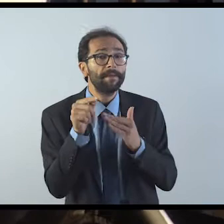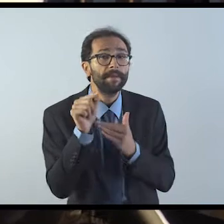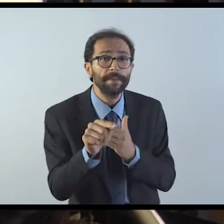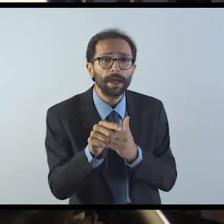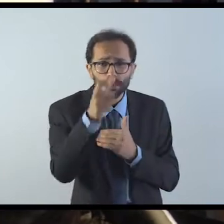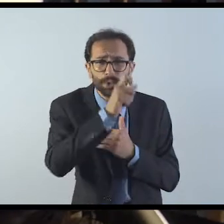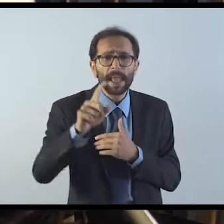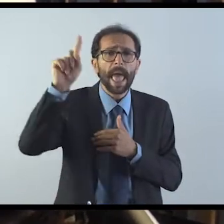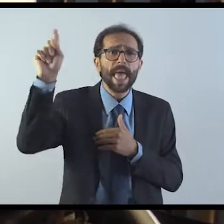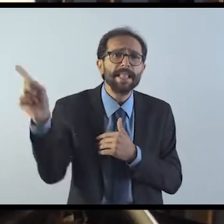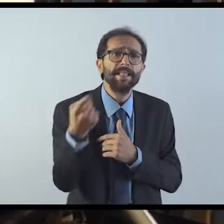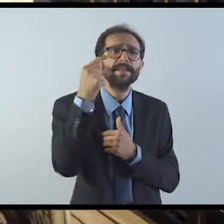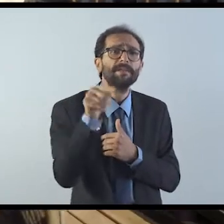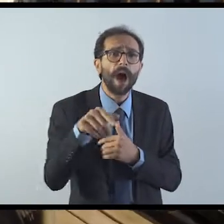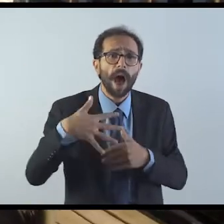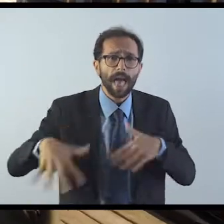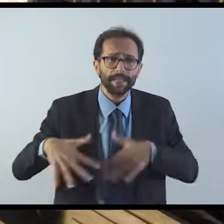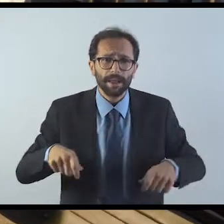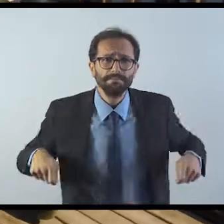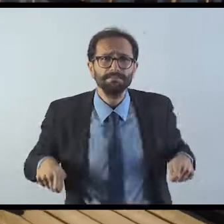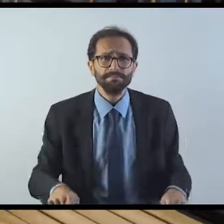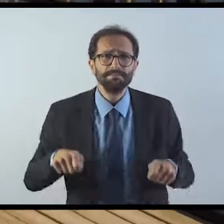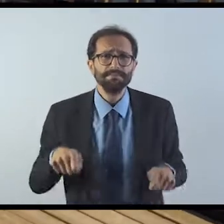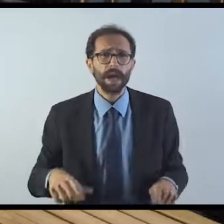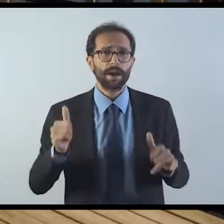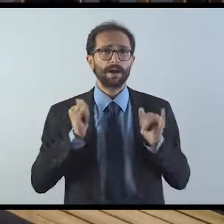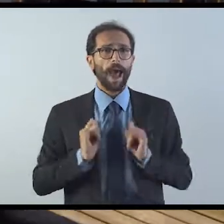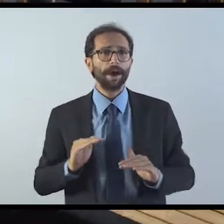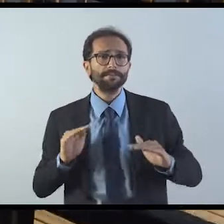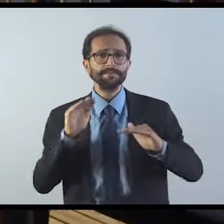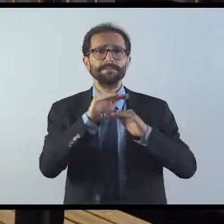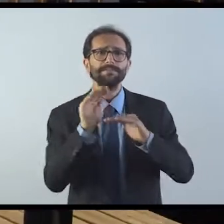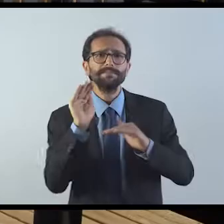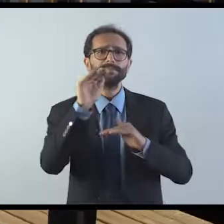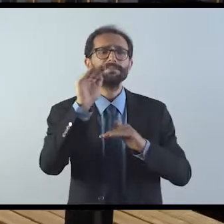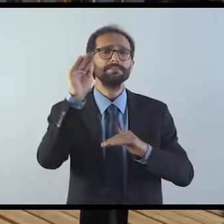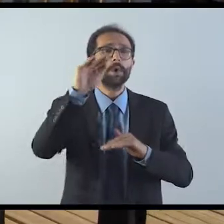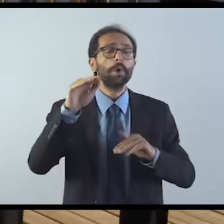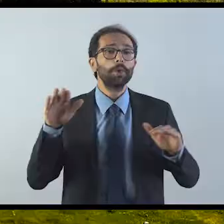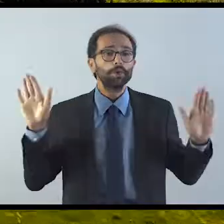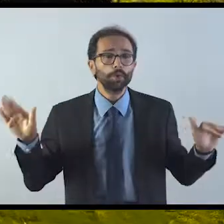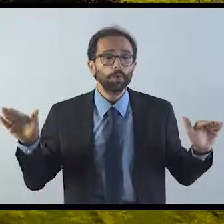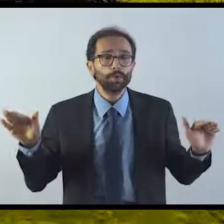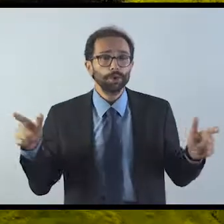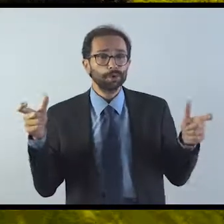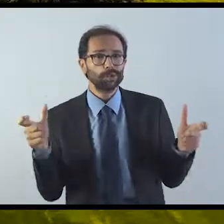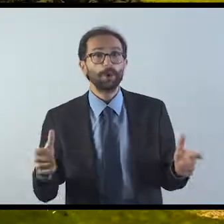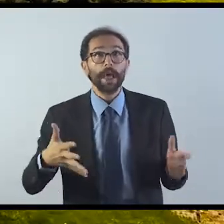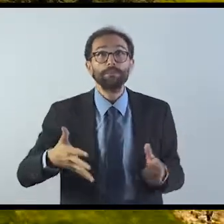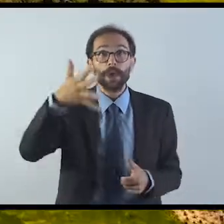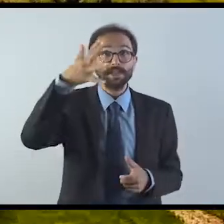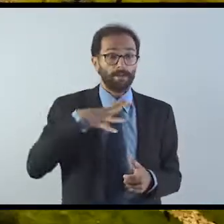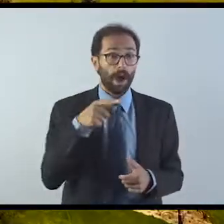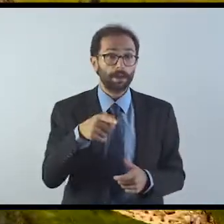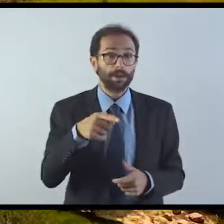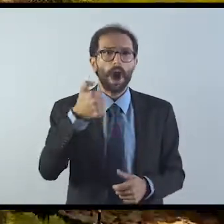rahatlıkla kuş gözlemi yapabileceği engelsiz kuş gözlem Kulesi bulunmaktadır bırak altı katlı